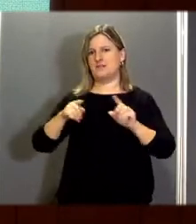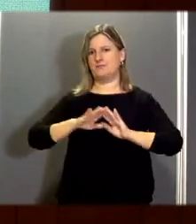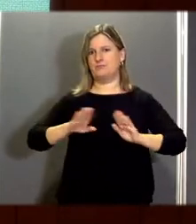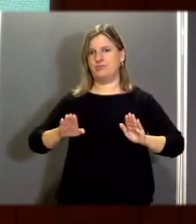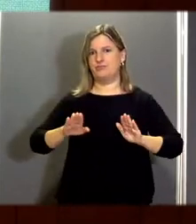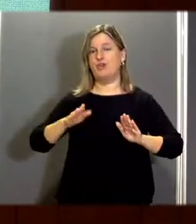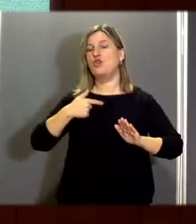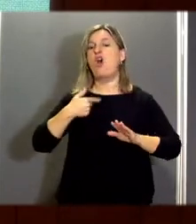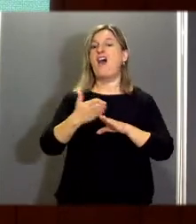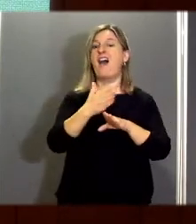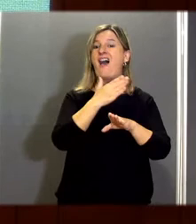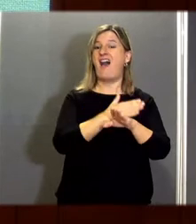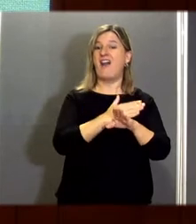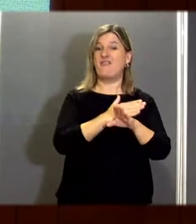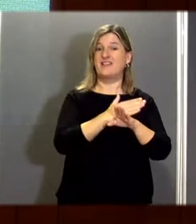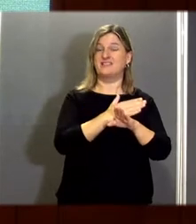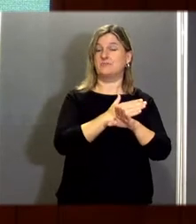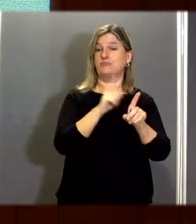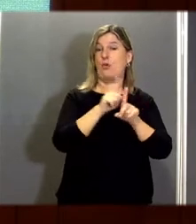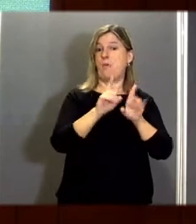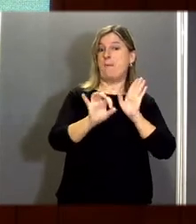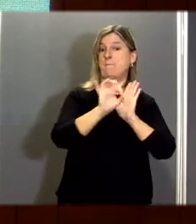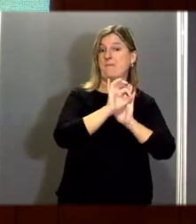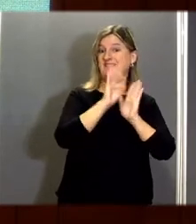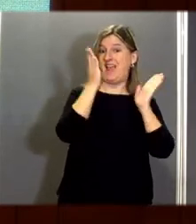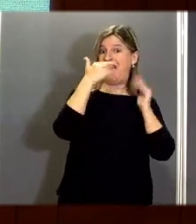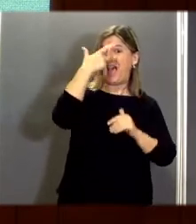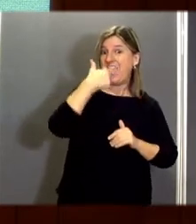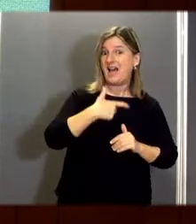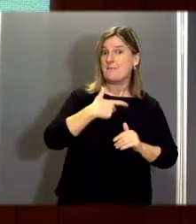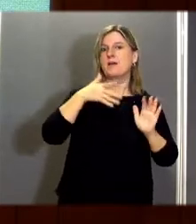penals, gairebé de forma automàtica